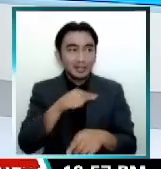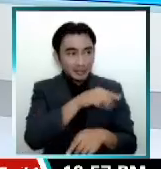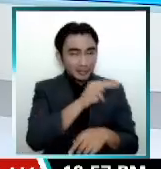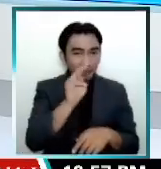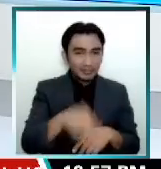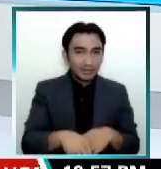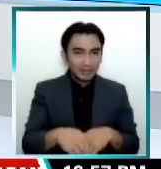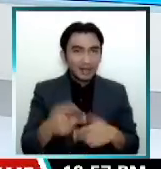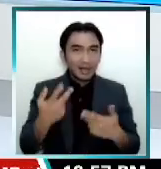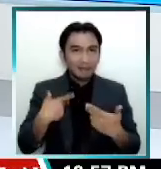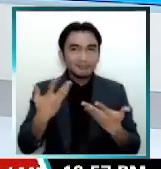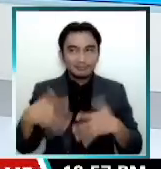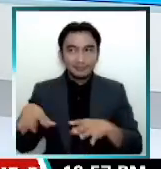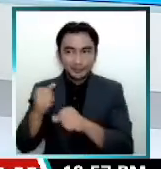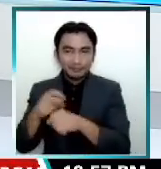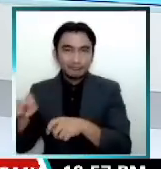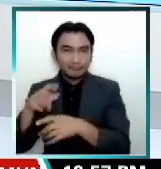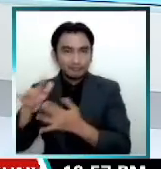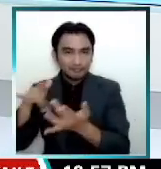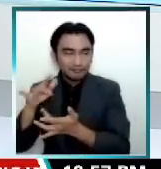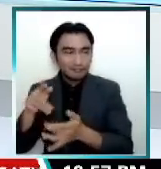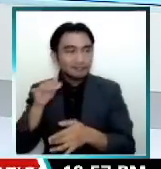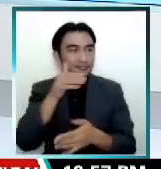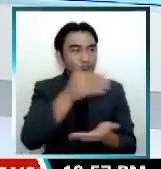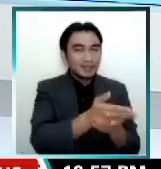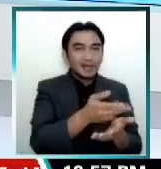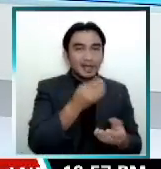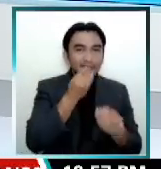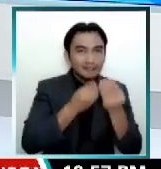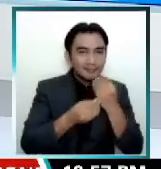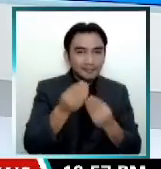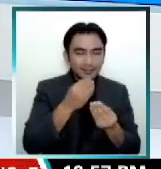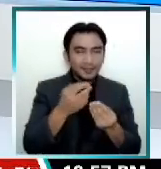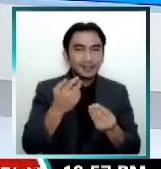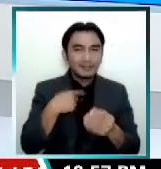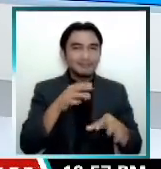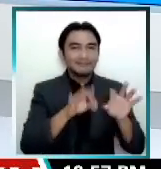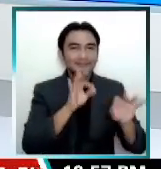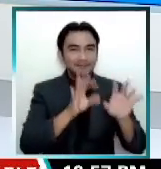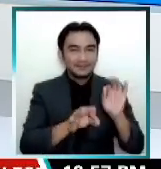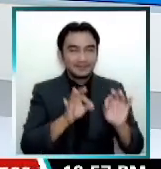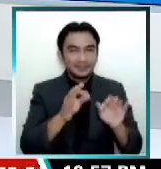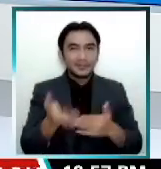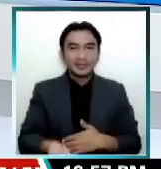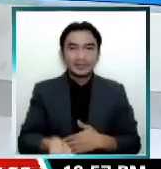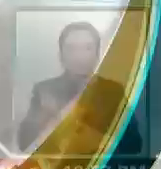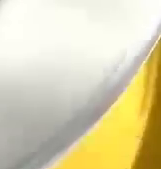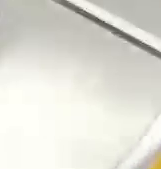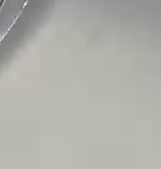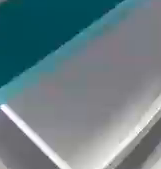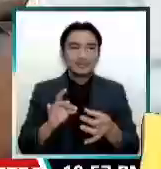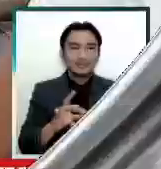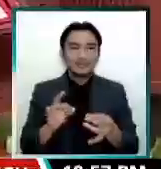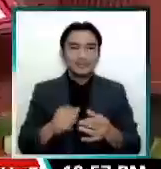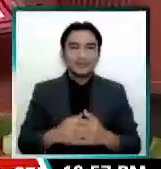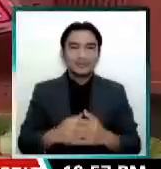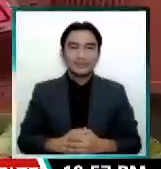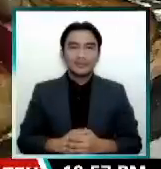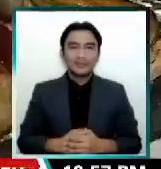food trip? At sa Tondo, Manila, mala fiesta raw ang choices. Tunghayan natin ang report ni Bon Aquino.